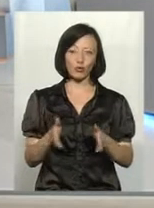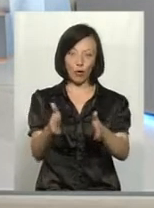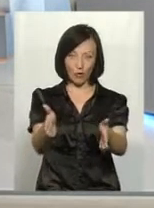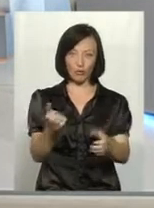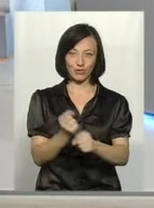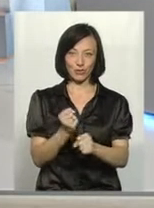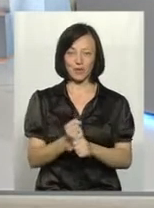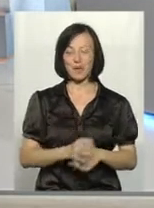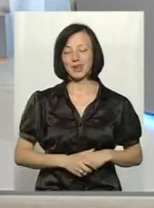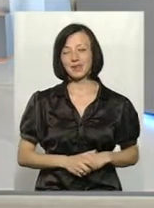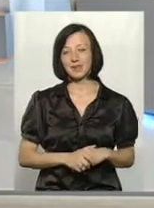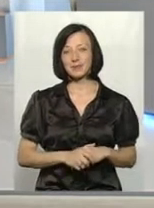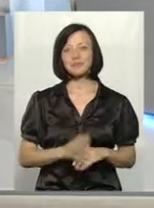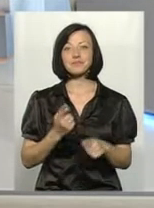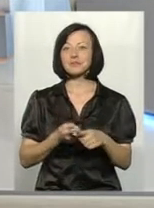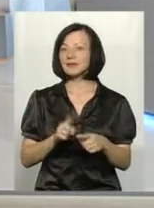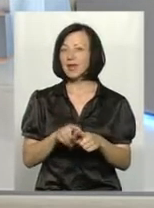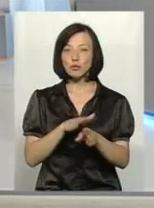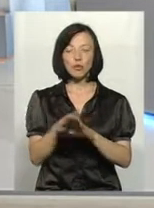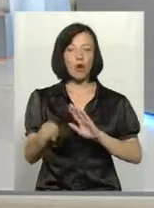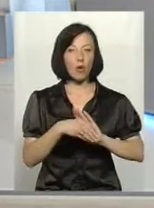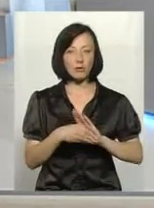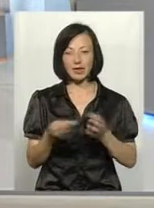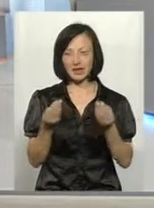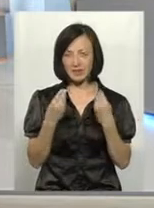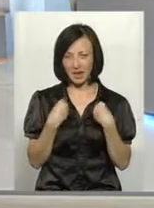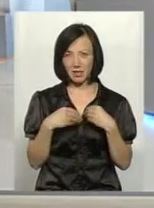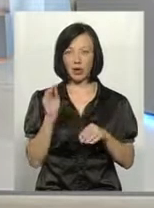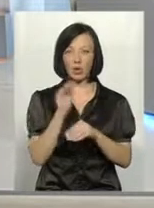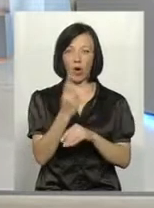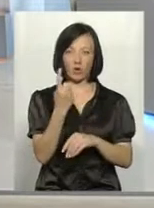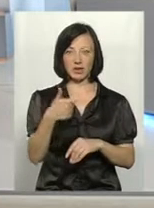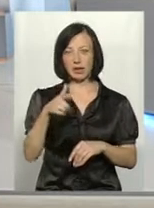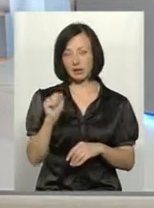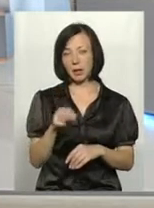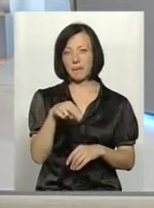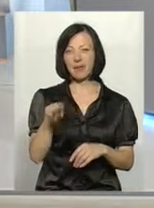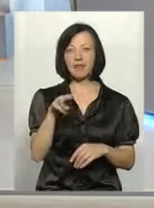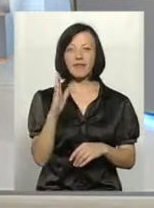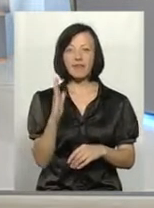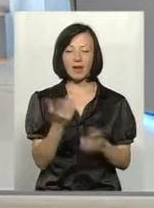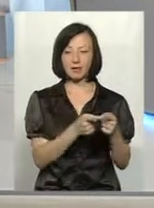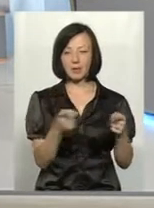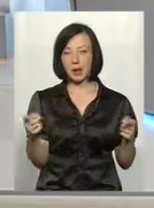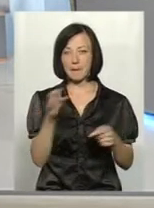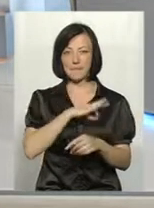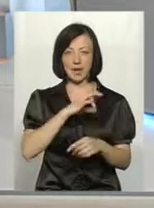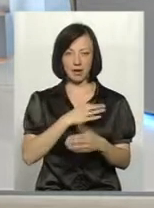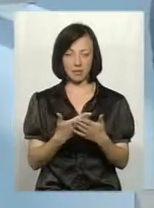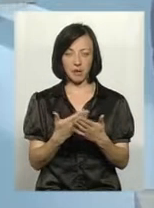стелять, розумієте? От. Тому то це абсолютно корупція. Дайте дотацію на 1 гектар. От кажуть, ПДВ, МВФ проти пільги ПДВ.